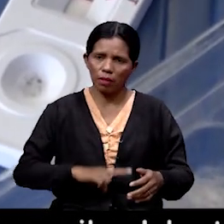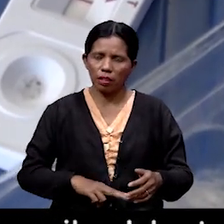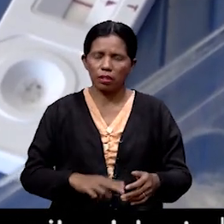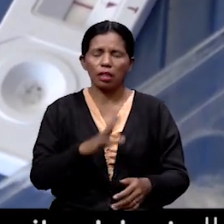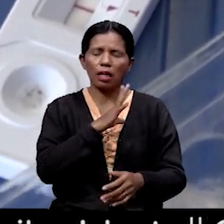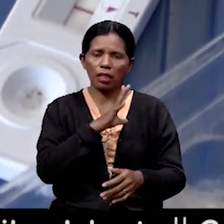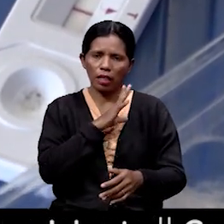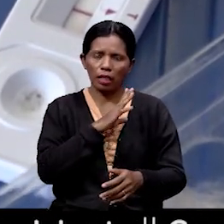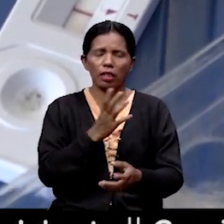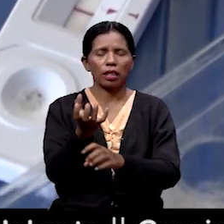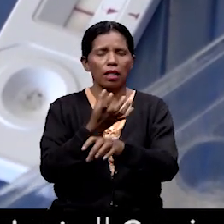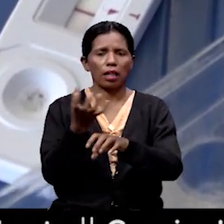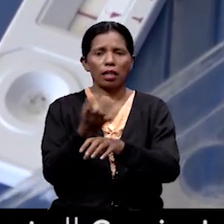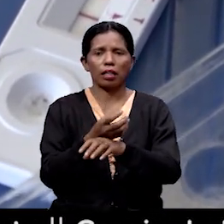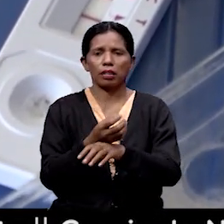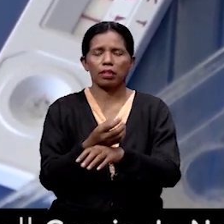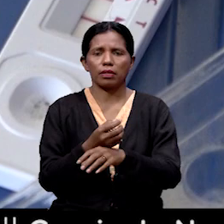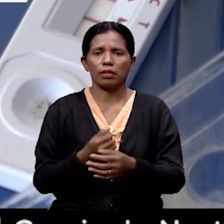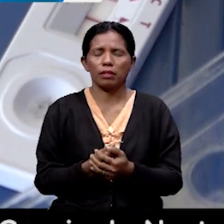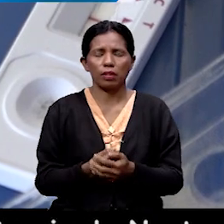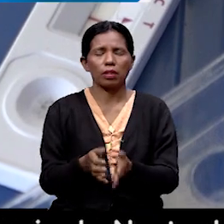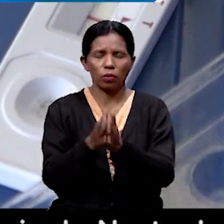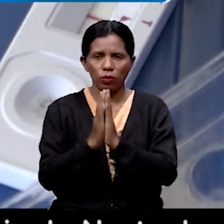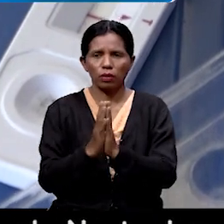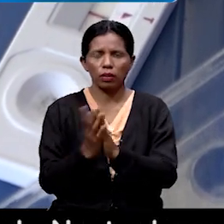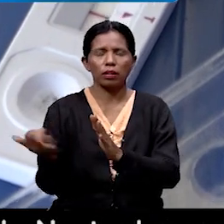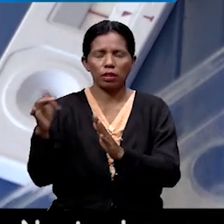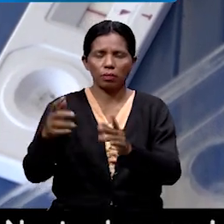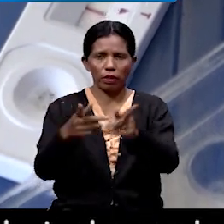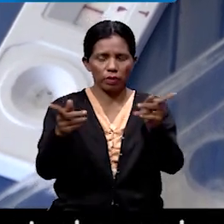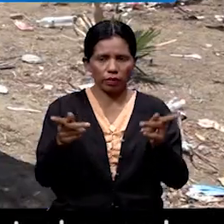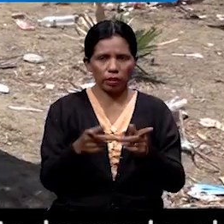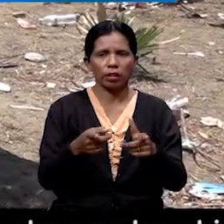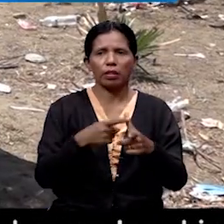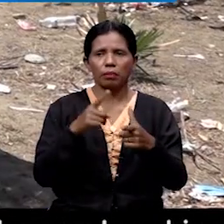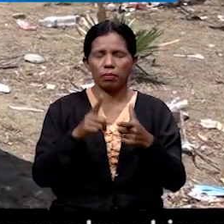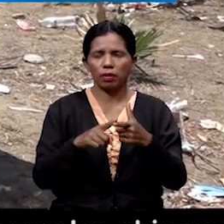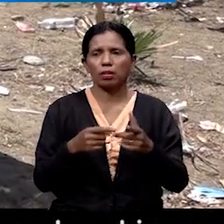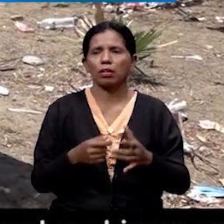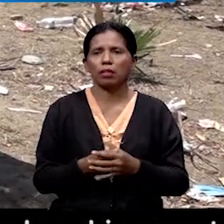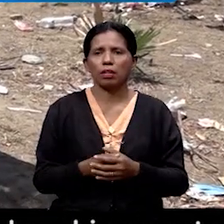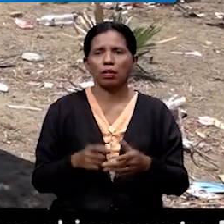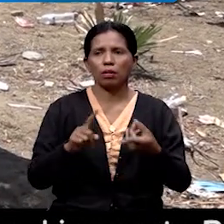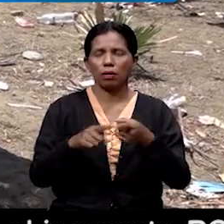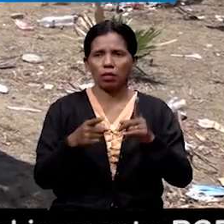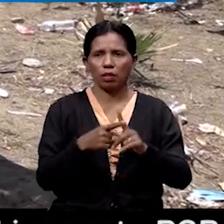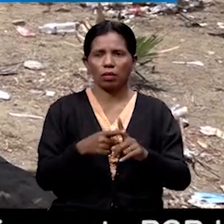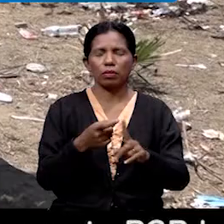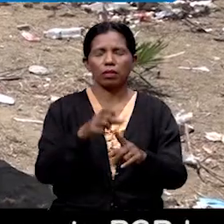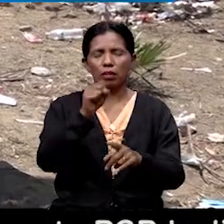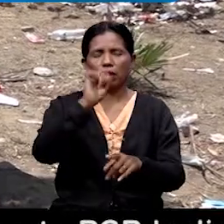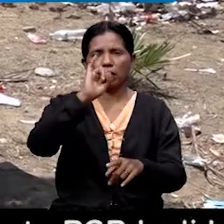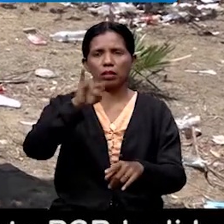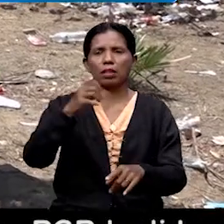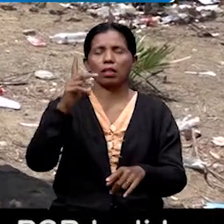hein tarinene sira tingki izi para sira basir ne fatin depois mak kolega maluk sira husi sistem krisi batula sira